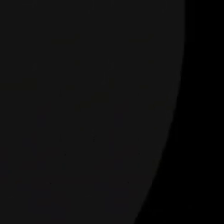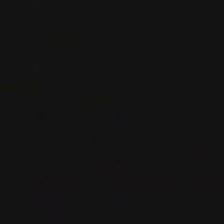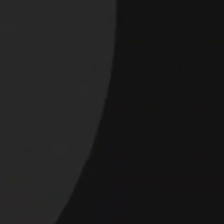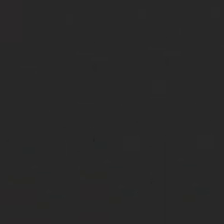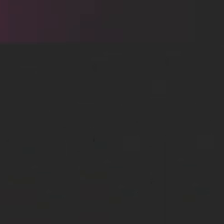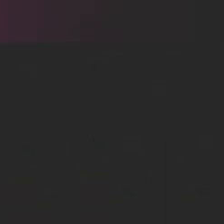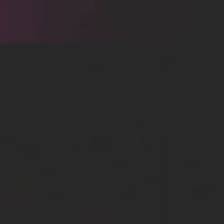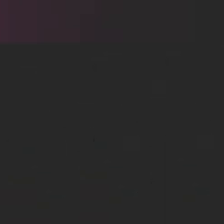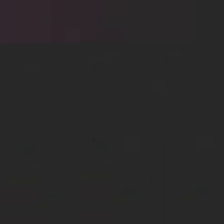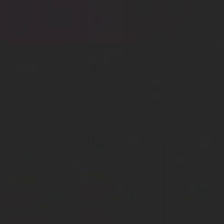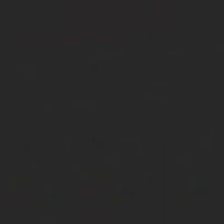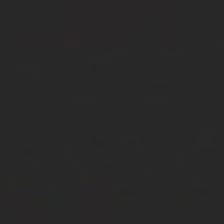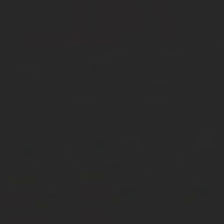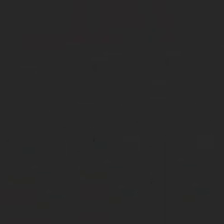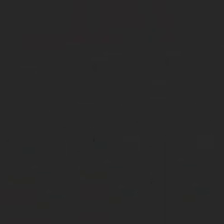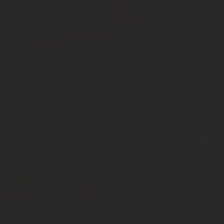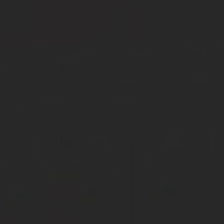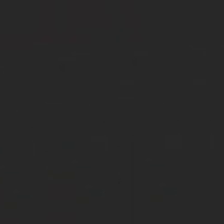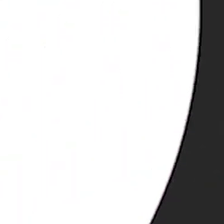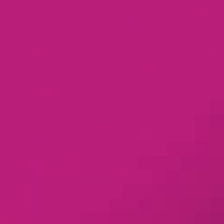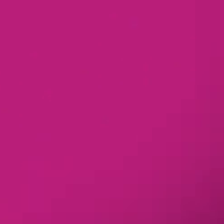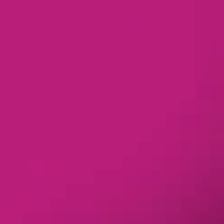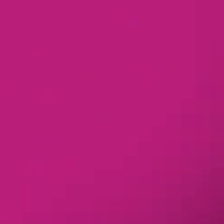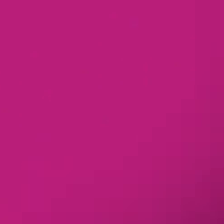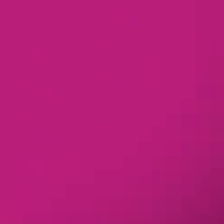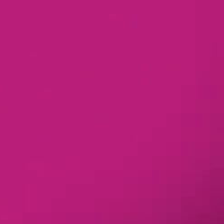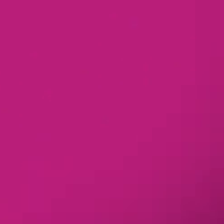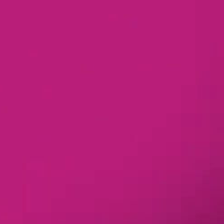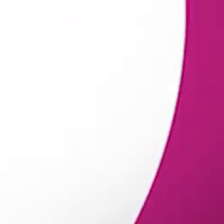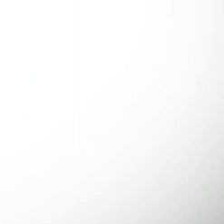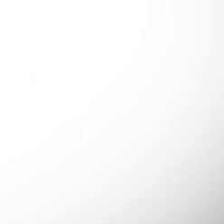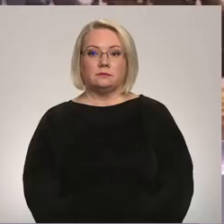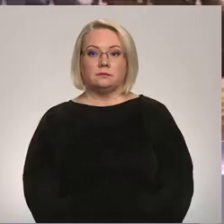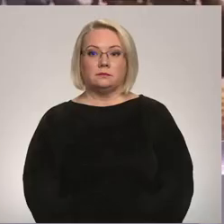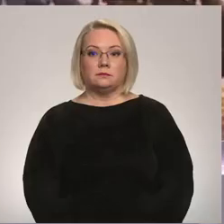Re! Viss ēters ir te!